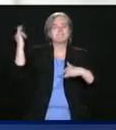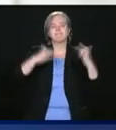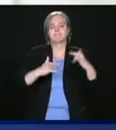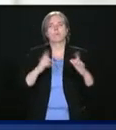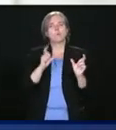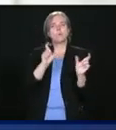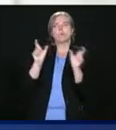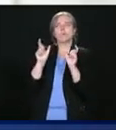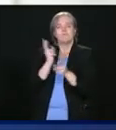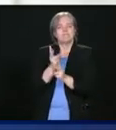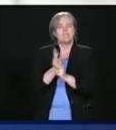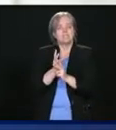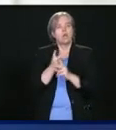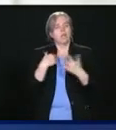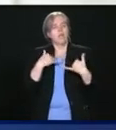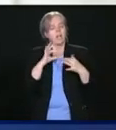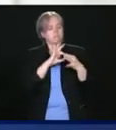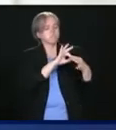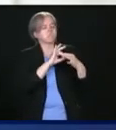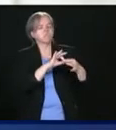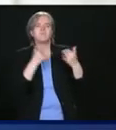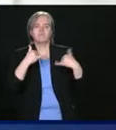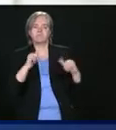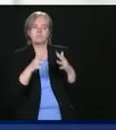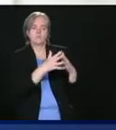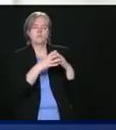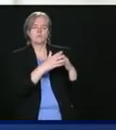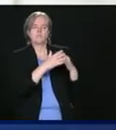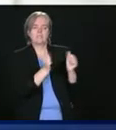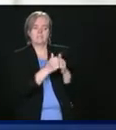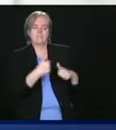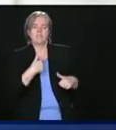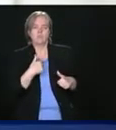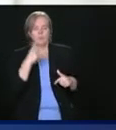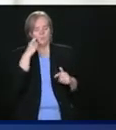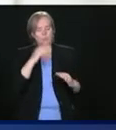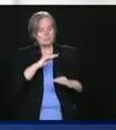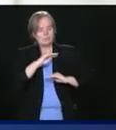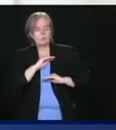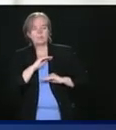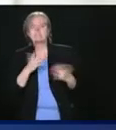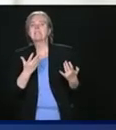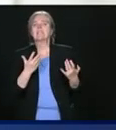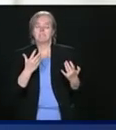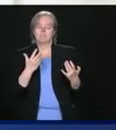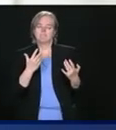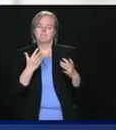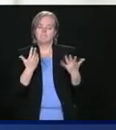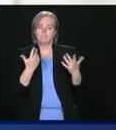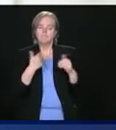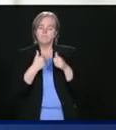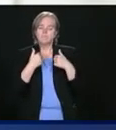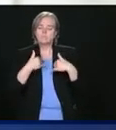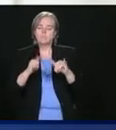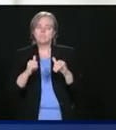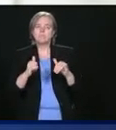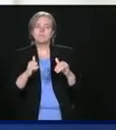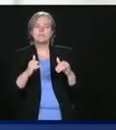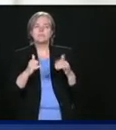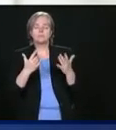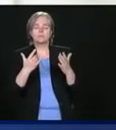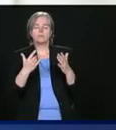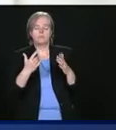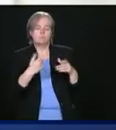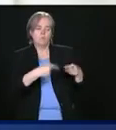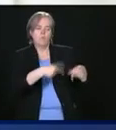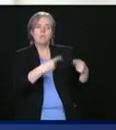avec les Américains pour assurer notre sécurité, comme en continuant les mesures courantes à